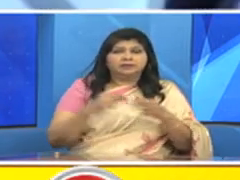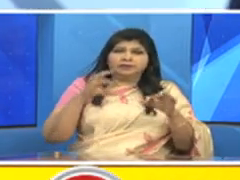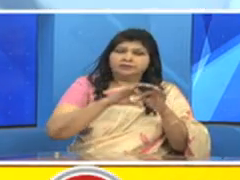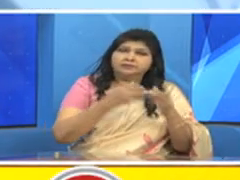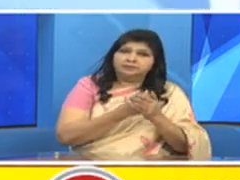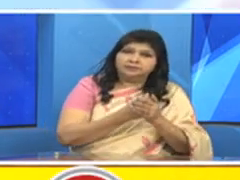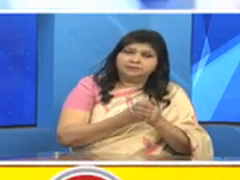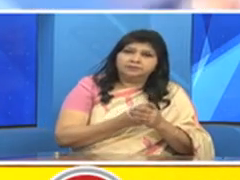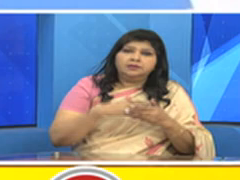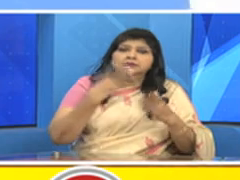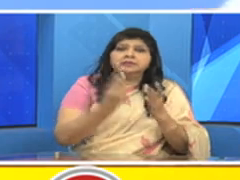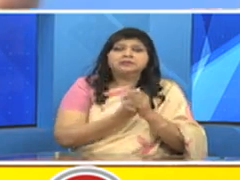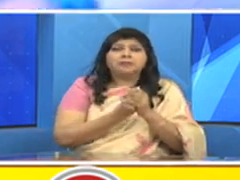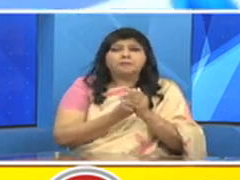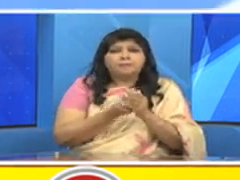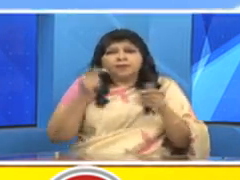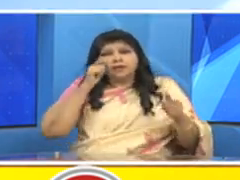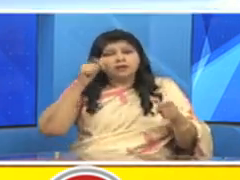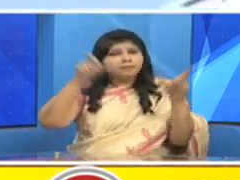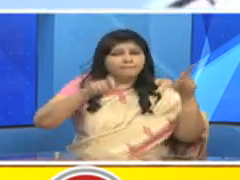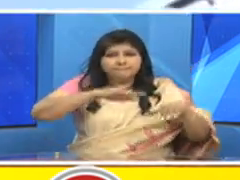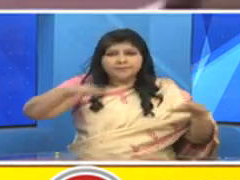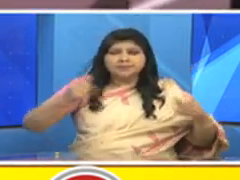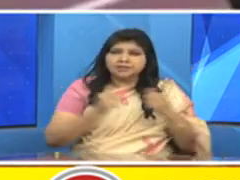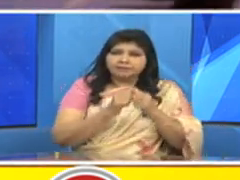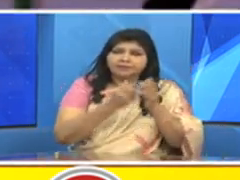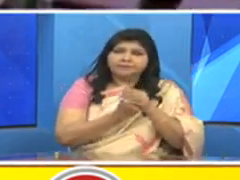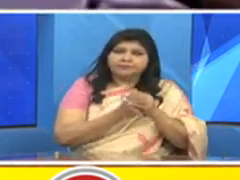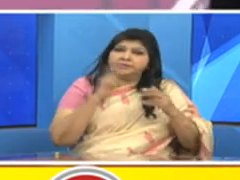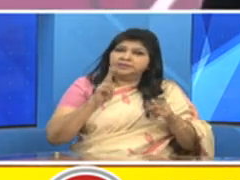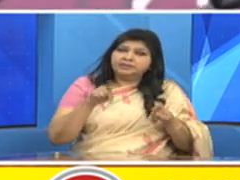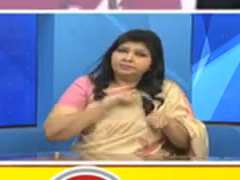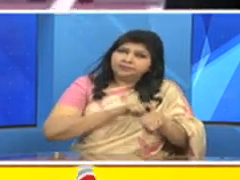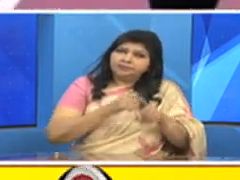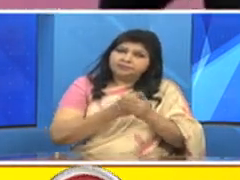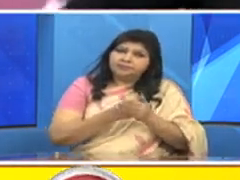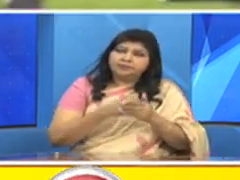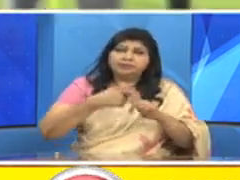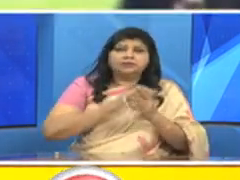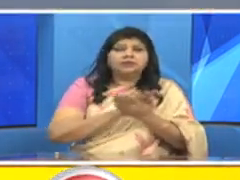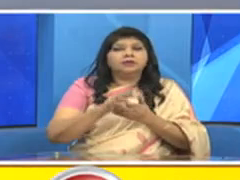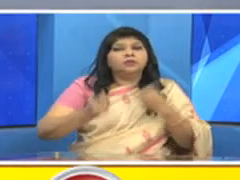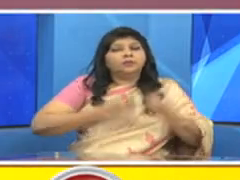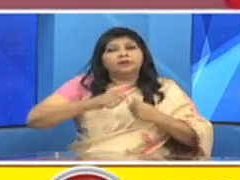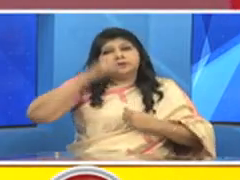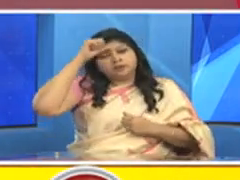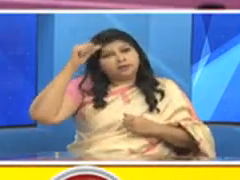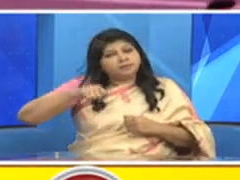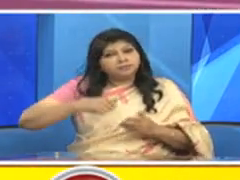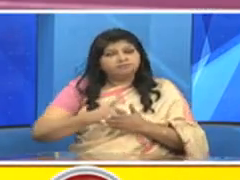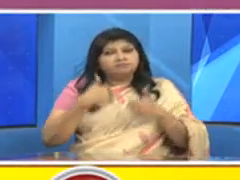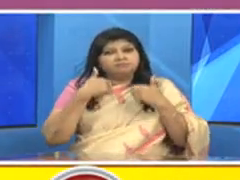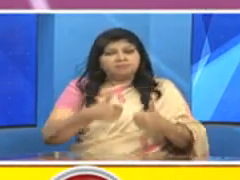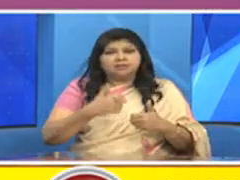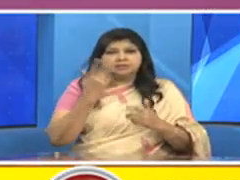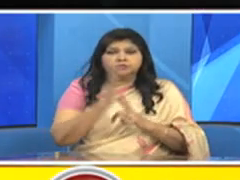वाले सभी प्रतिभागियों को बधाई देता हूँ। साथ ही खेलो इंडिया गेम्स के सफल आयोजन के लिए इससे